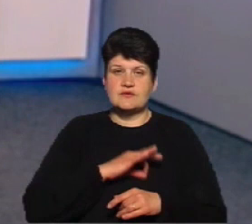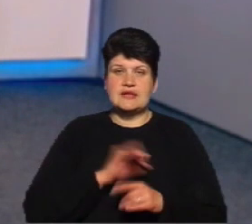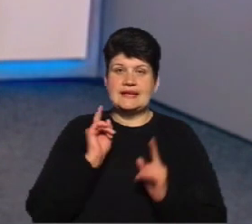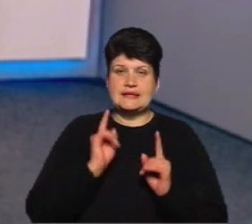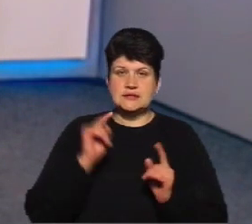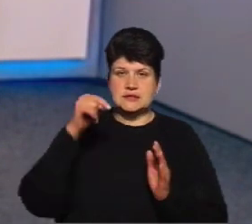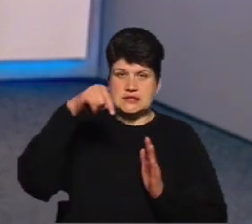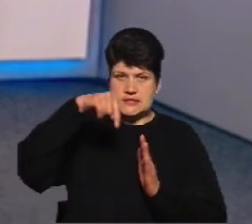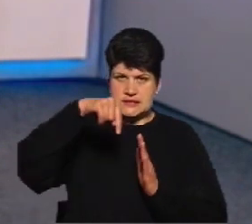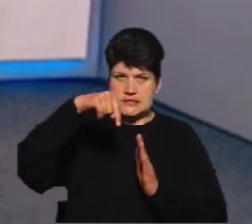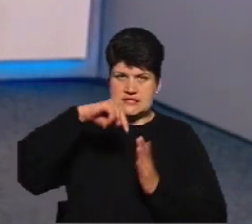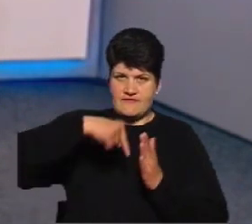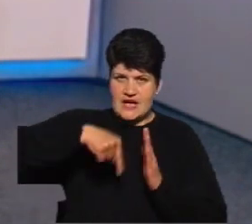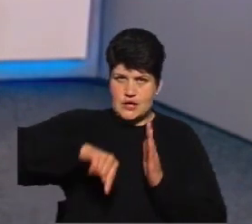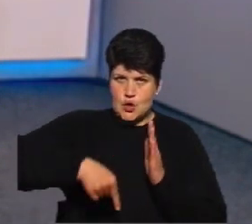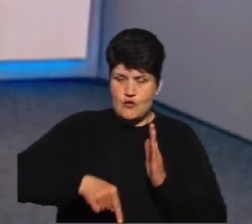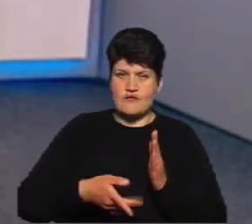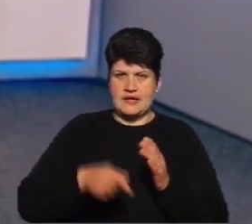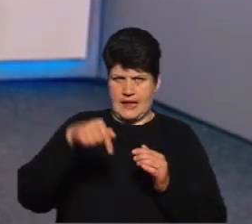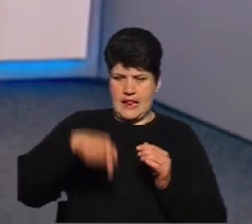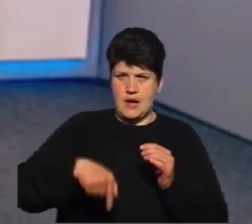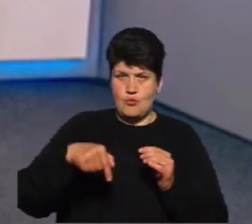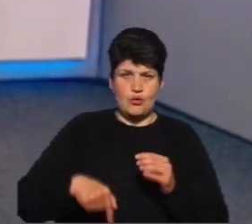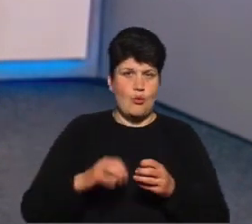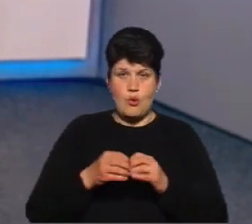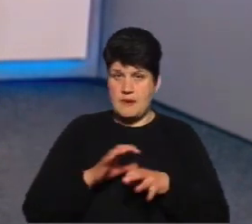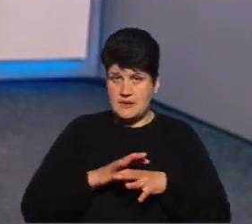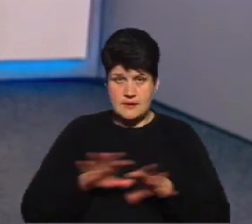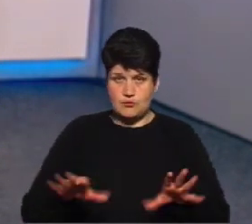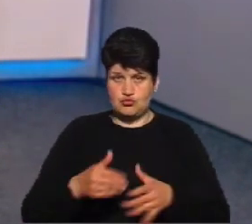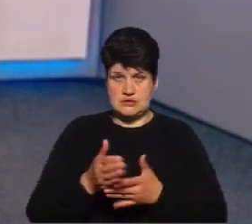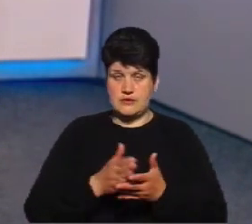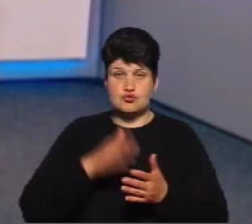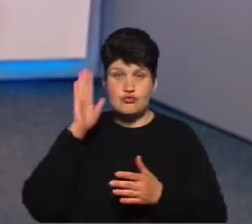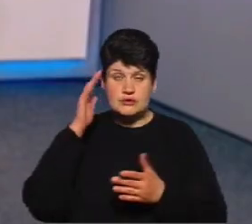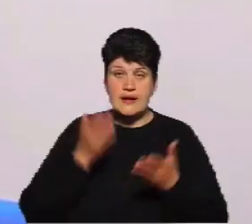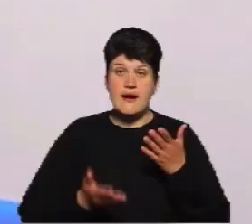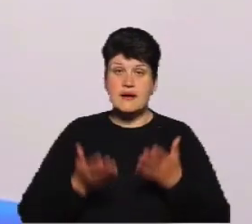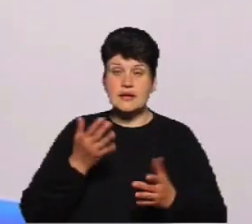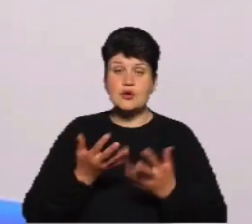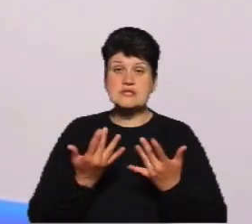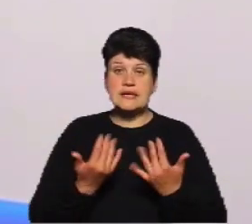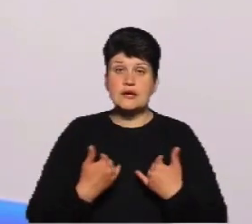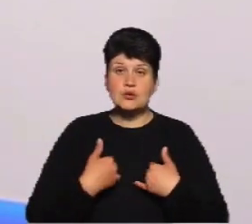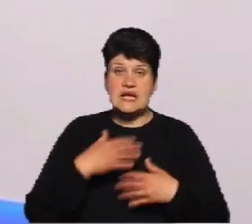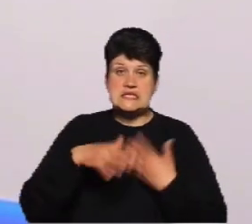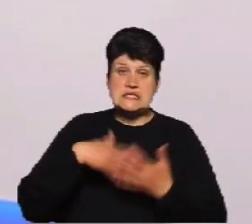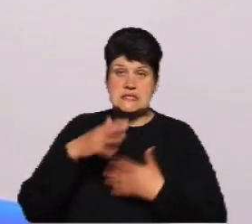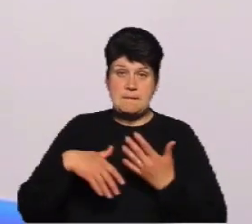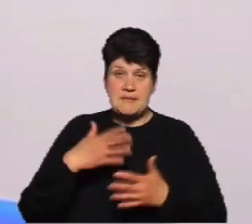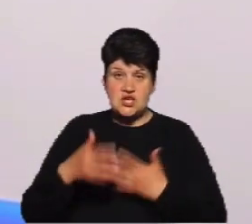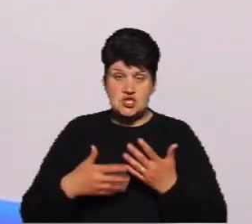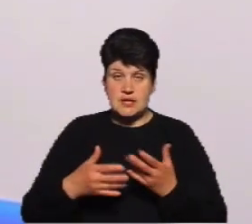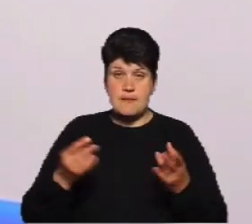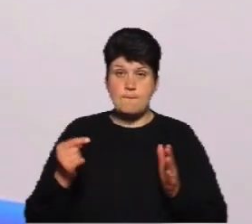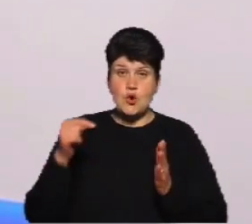глибоко підземних, то не було б в нас проблем із якістю води, яку ми споживаємо, але оскільки в нас змішане так потрапляння води в